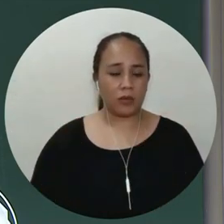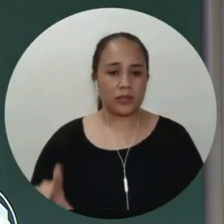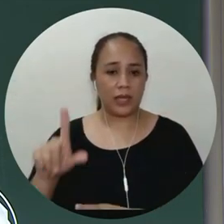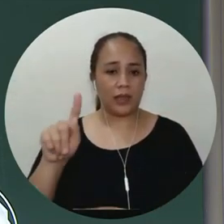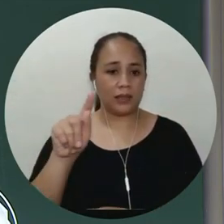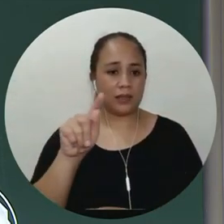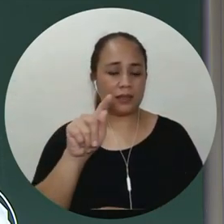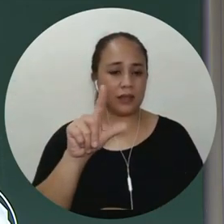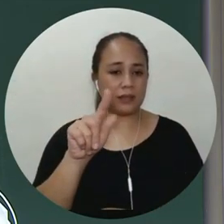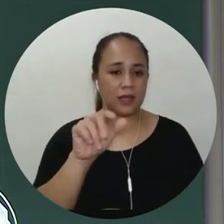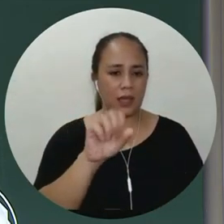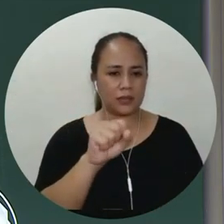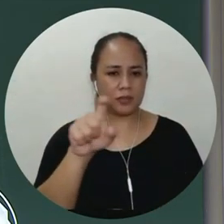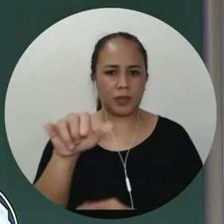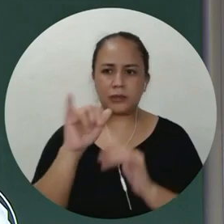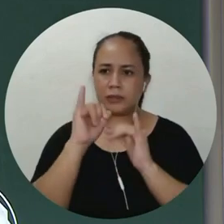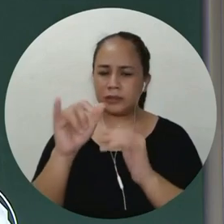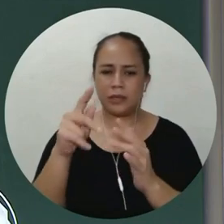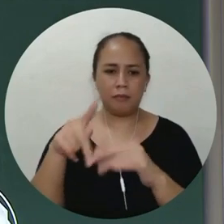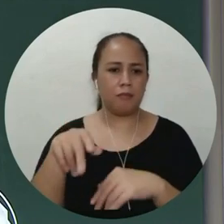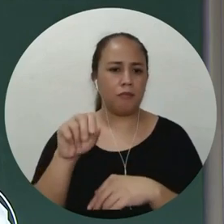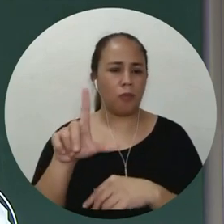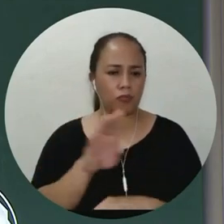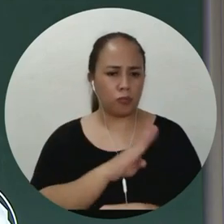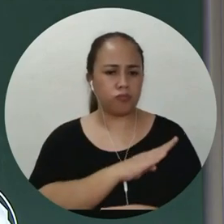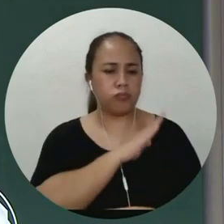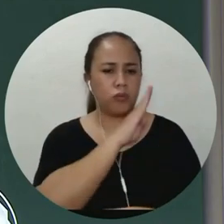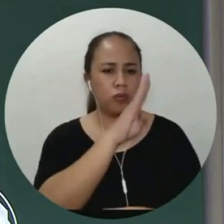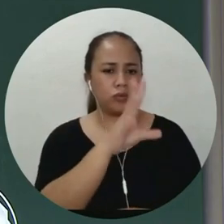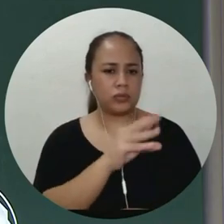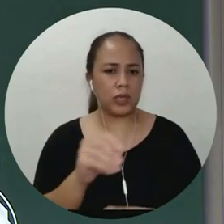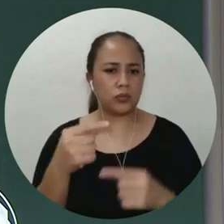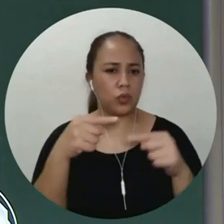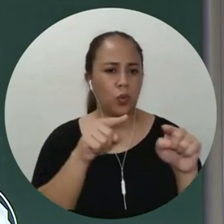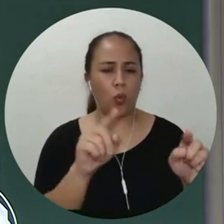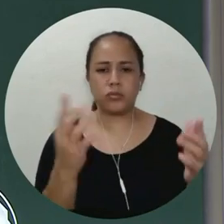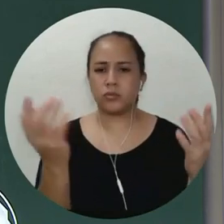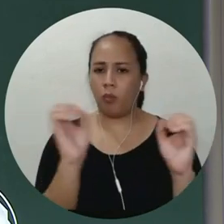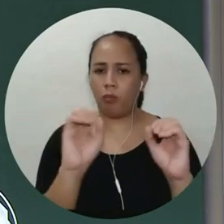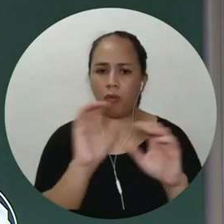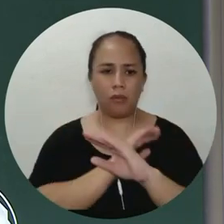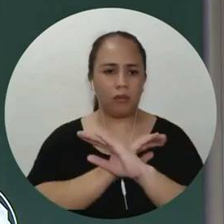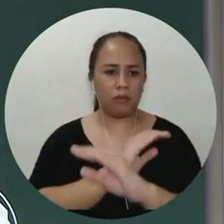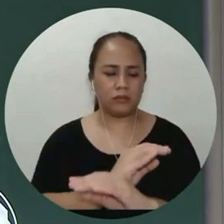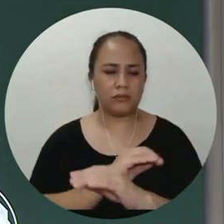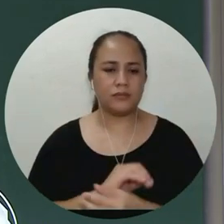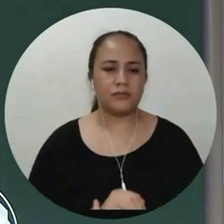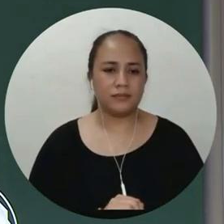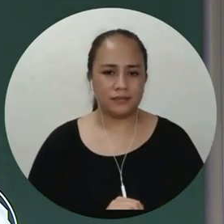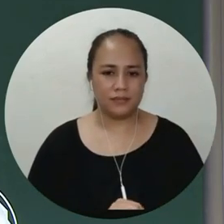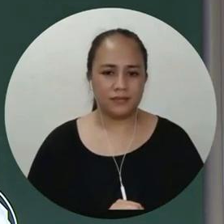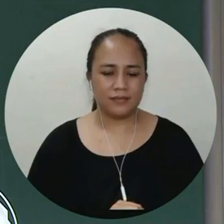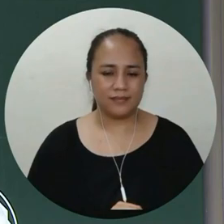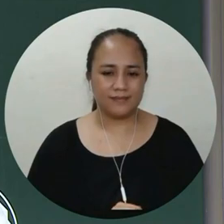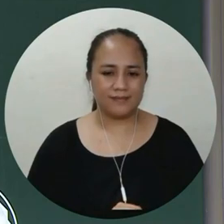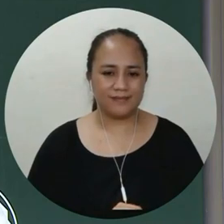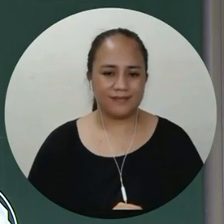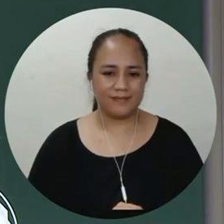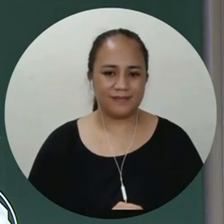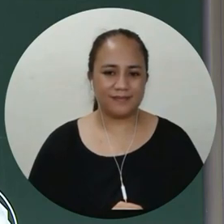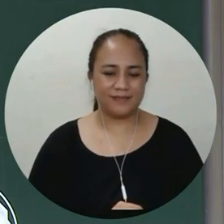you need to be like Paul. You need to be bold and you need to go without hindrance. 자, 그다음 두 번째 이